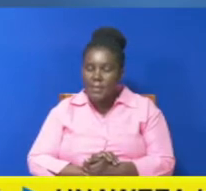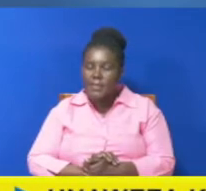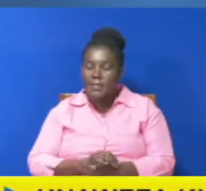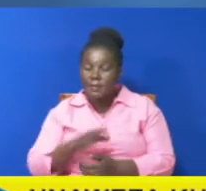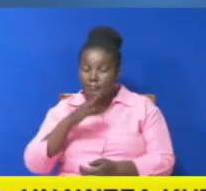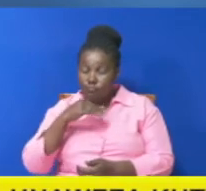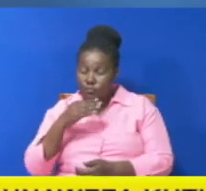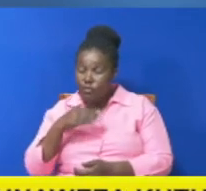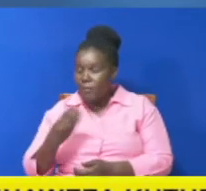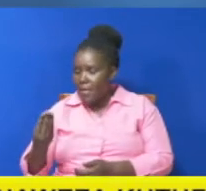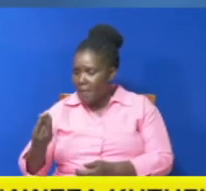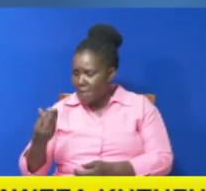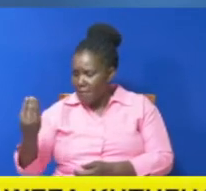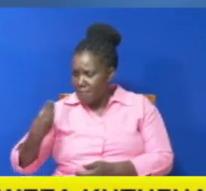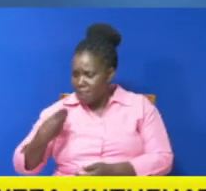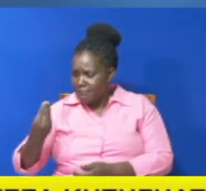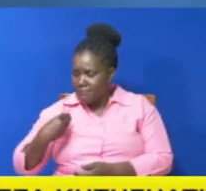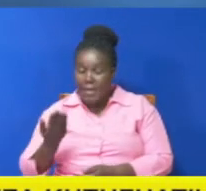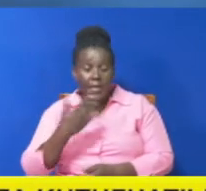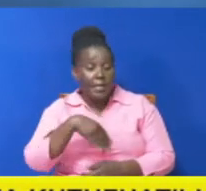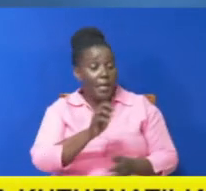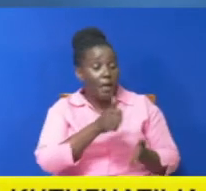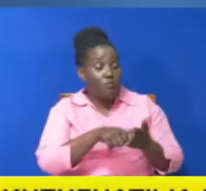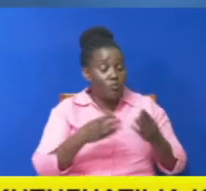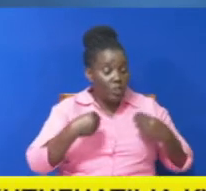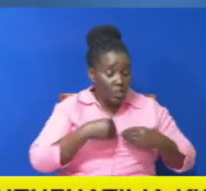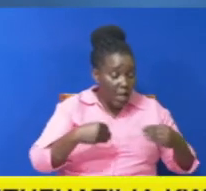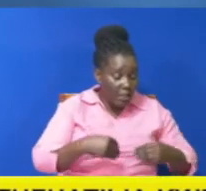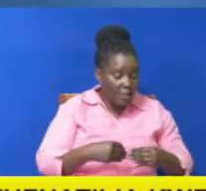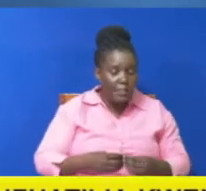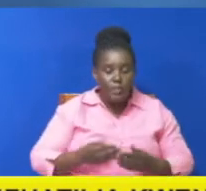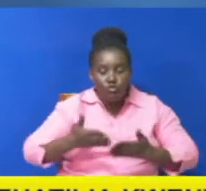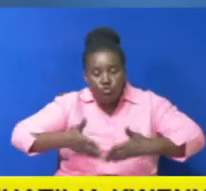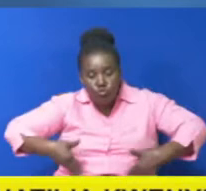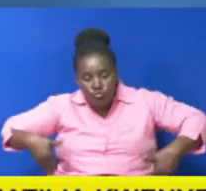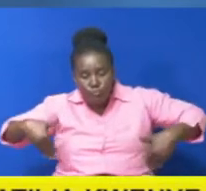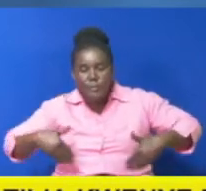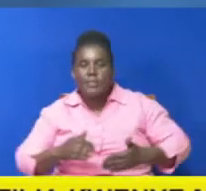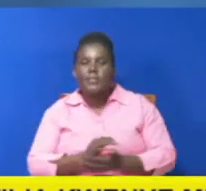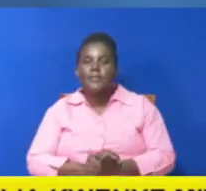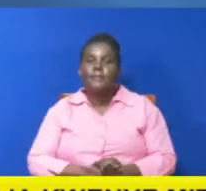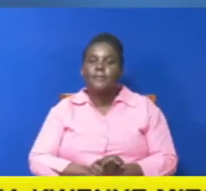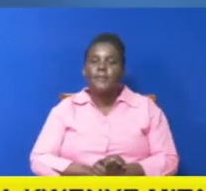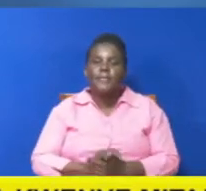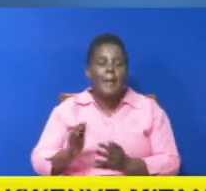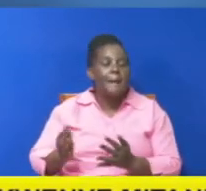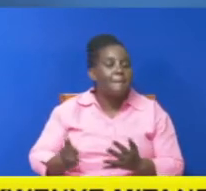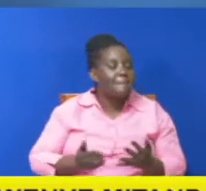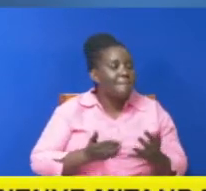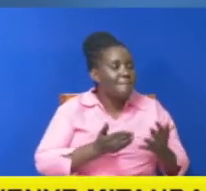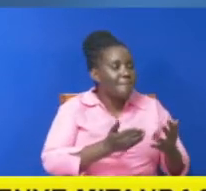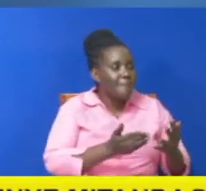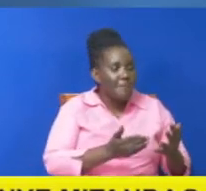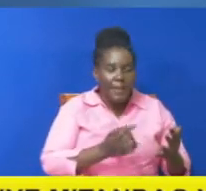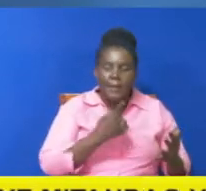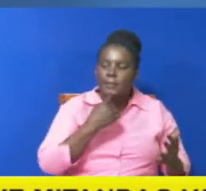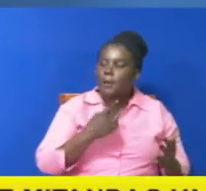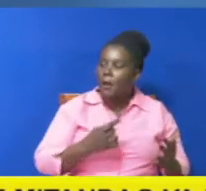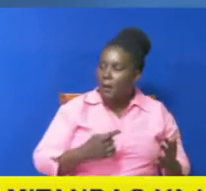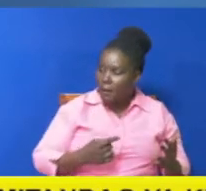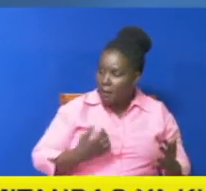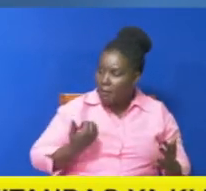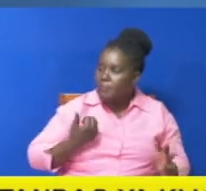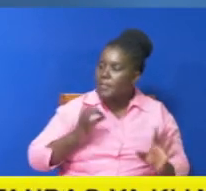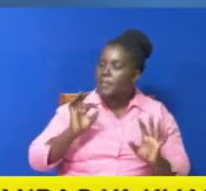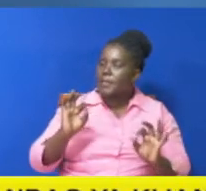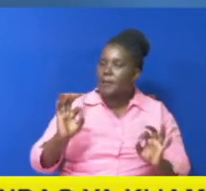kamnulie kiatu, kamnulie nguo ya ndani, kamnulie wallet, kamnulie mkanda, kamnulie shati. Mwanaume naye nikishakapelekewa zile zawadi, mwanamke si ndio